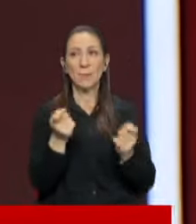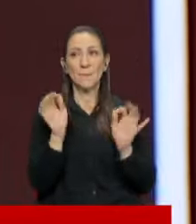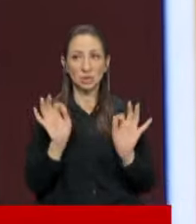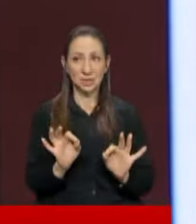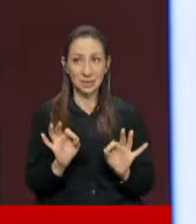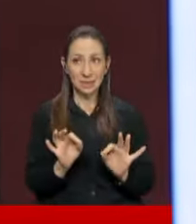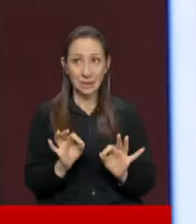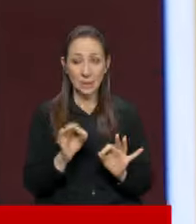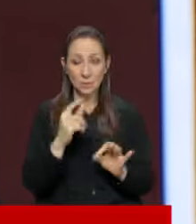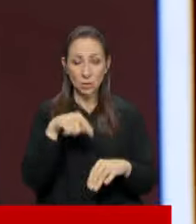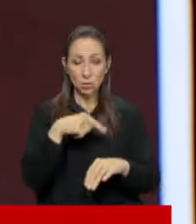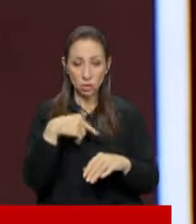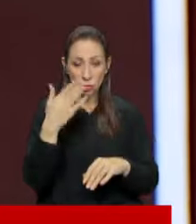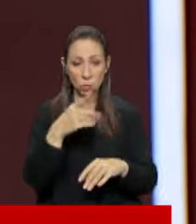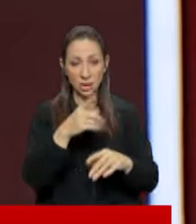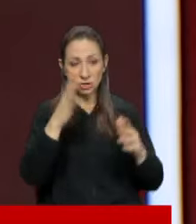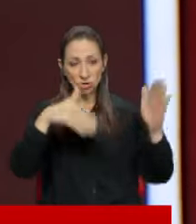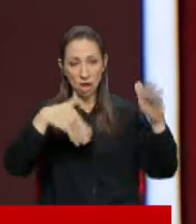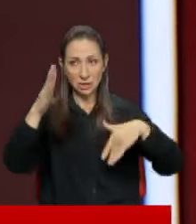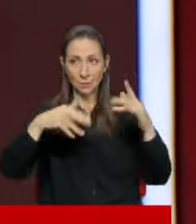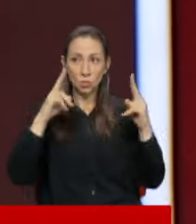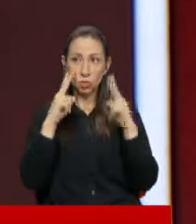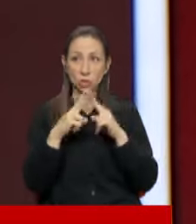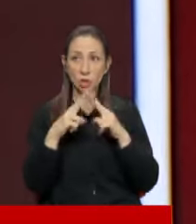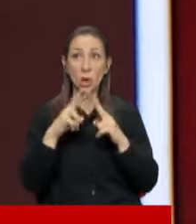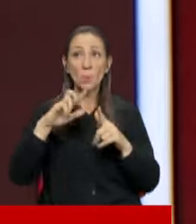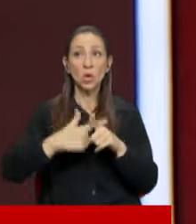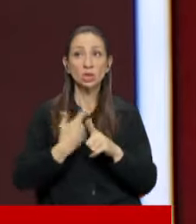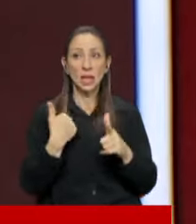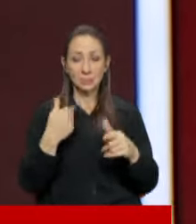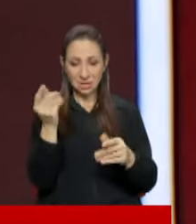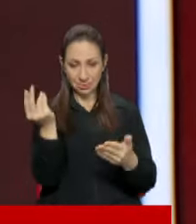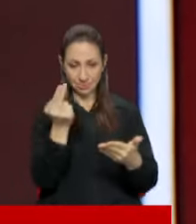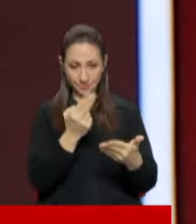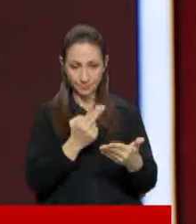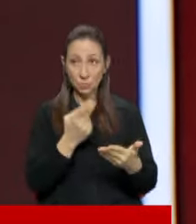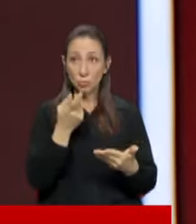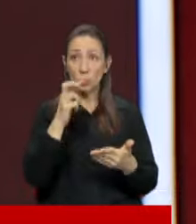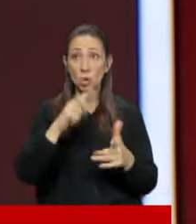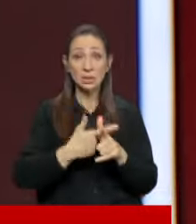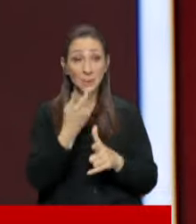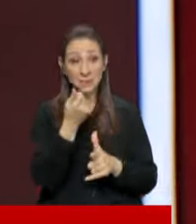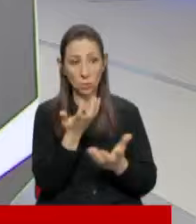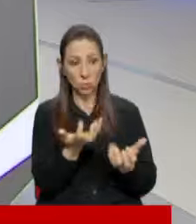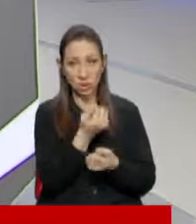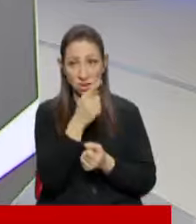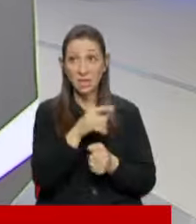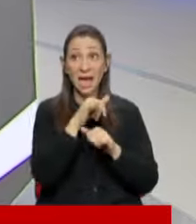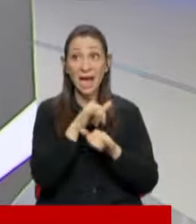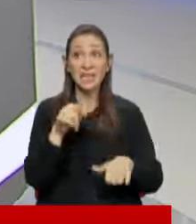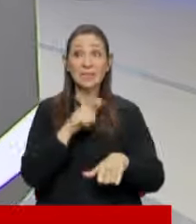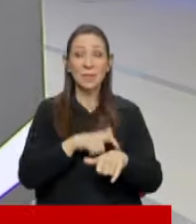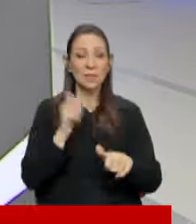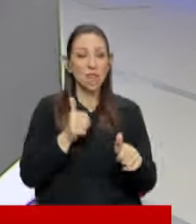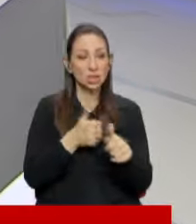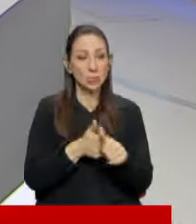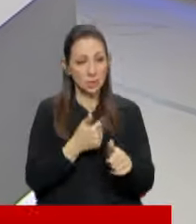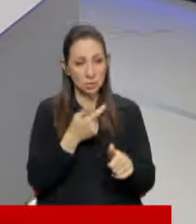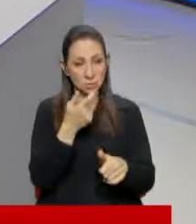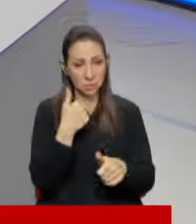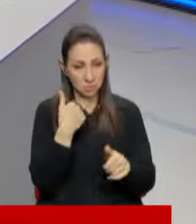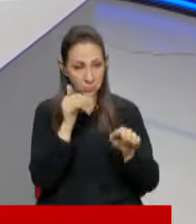başlattık. Bir müddet sonra bunları çağırıp görüşeceğiz. Projelerini biz yapacağız. Proje parasından kurtaracağız. Aynı zamanda danışmanlık ücretini biz